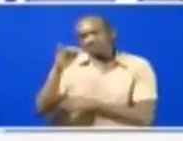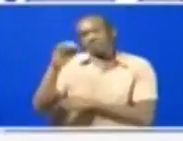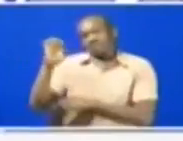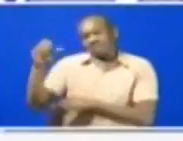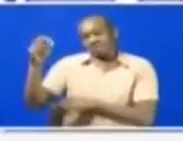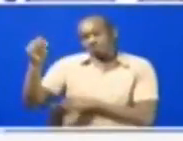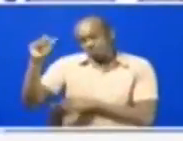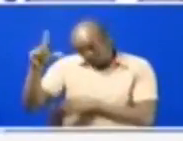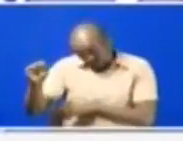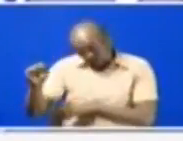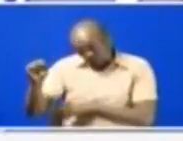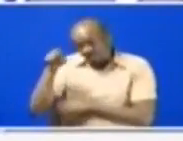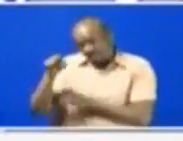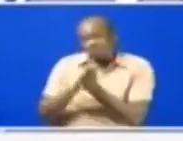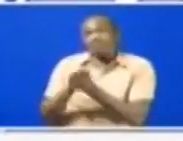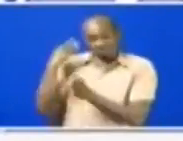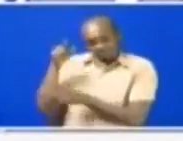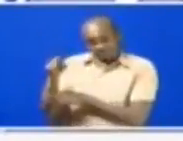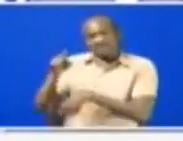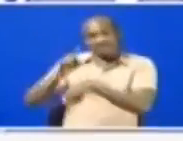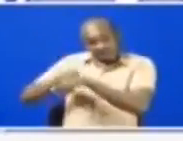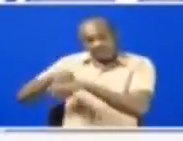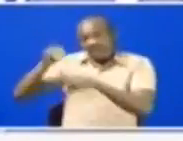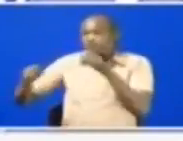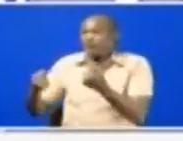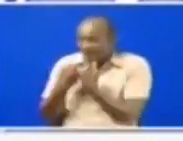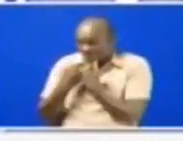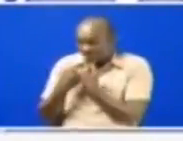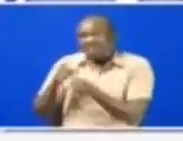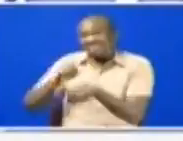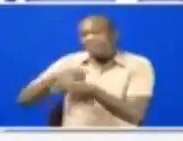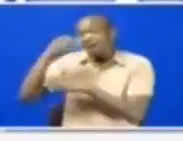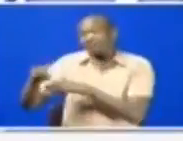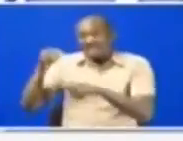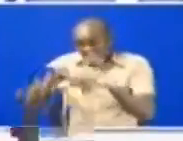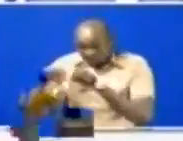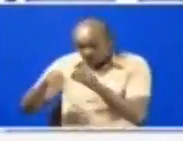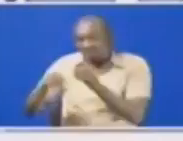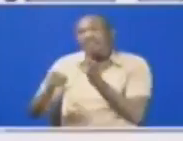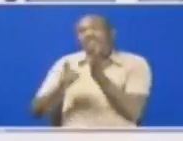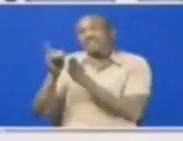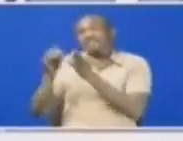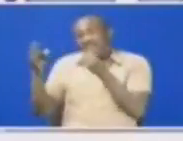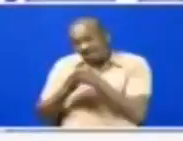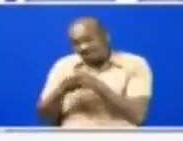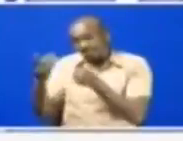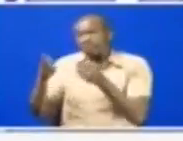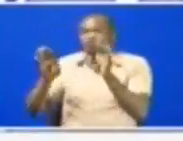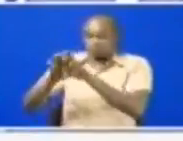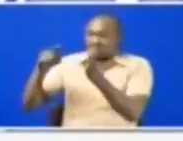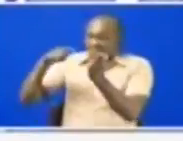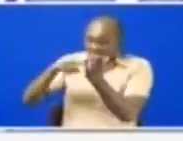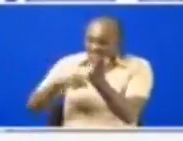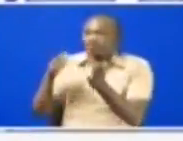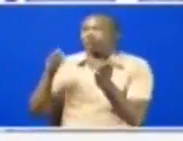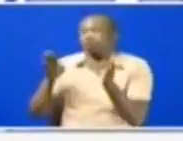hivyo kabla hii mambo ya election ifanyike. So baada mambo ya election kidogo, hiyo mwezi wa 8 ndio kidogo akafunga ligi. So